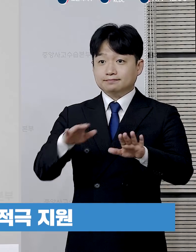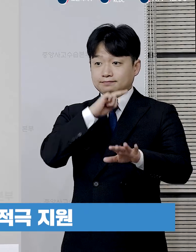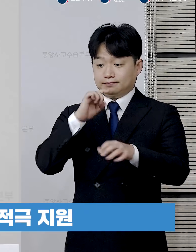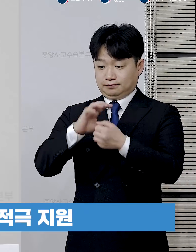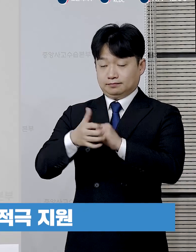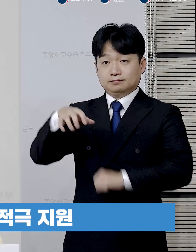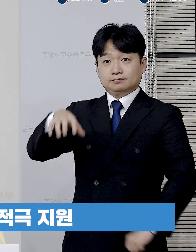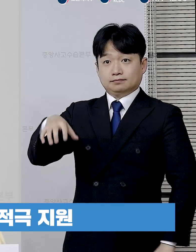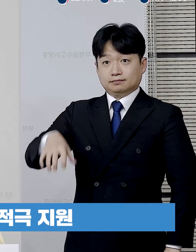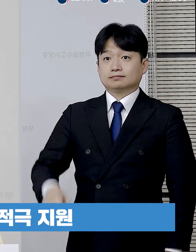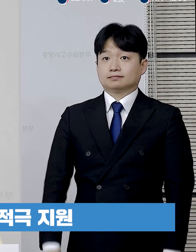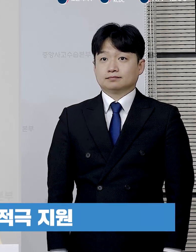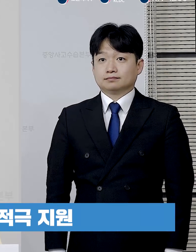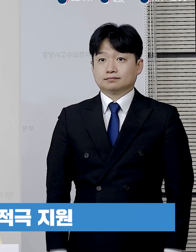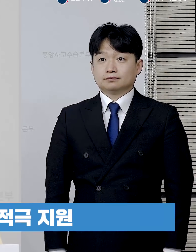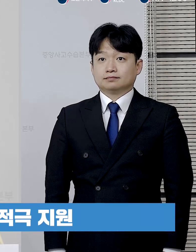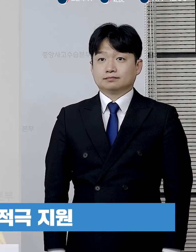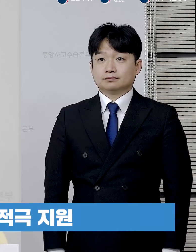대구시에도